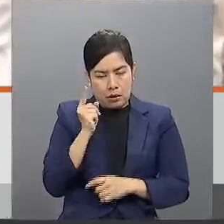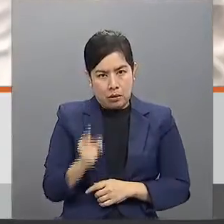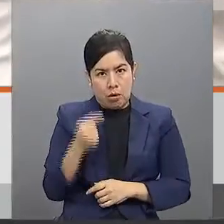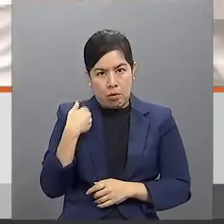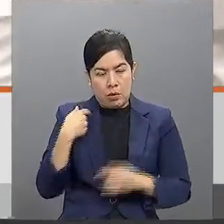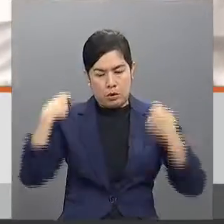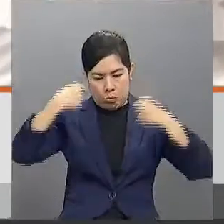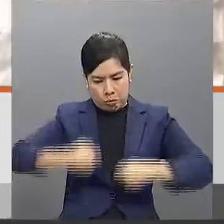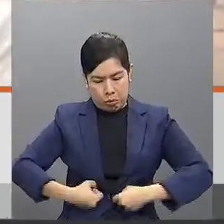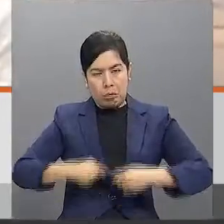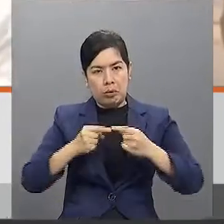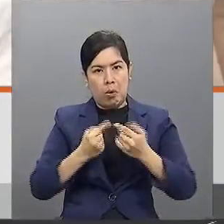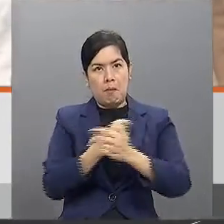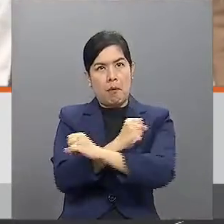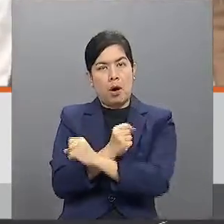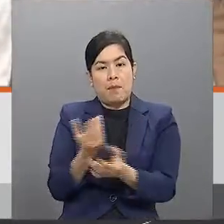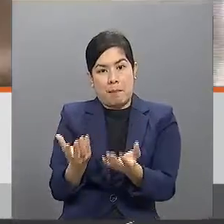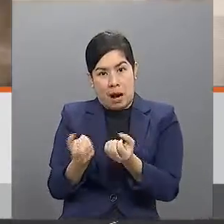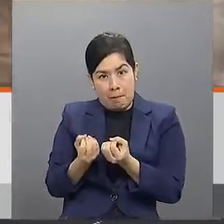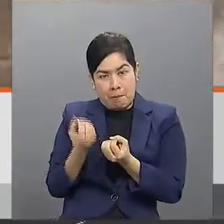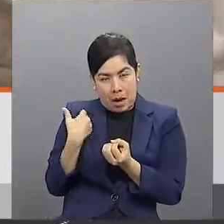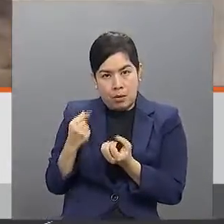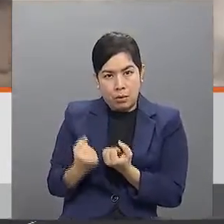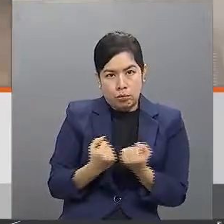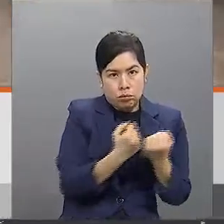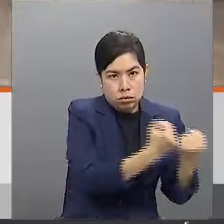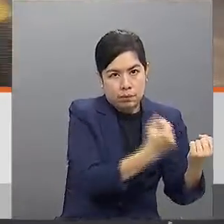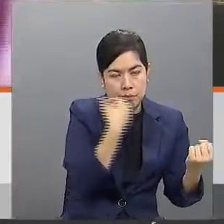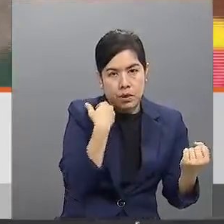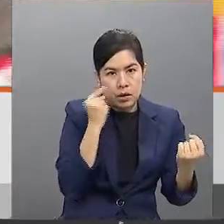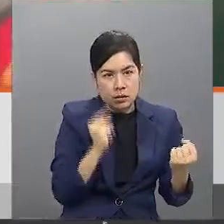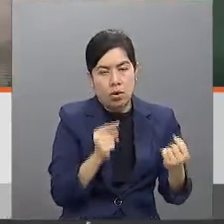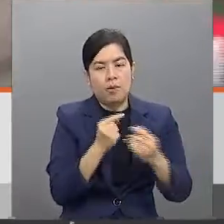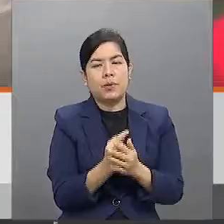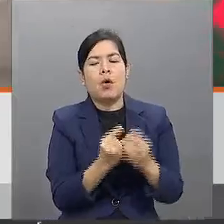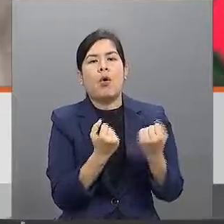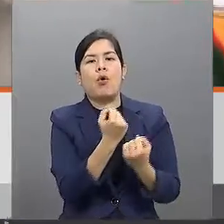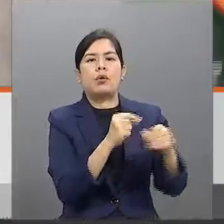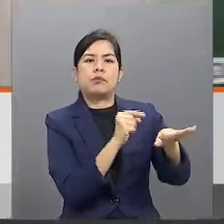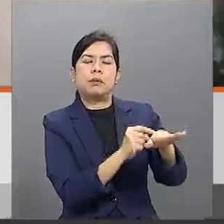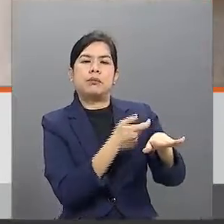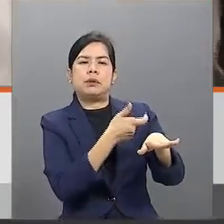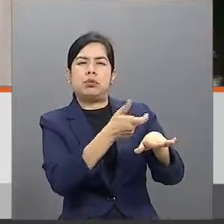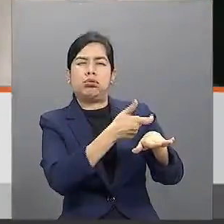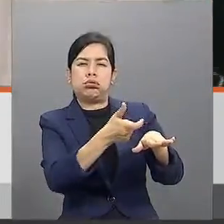แดนสุไหงโกลกจะต้องฉีดพ่นยาฆ่าเชื้อและตากแดดอย่างน้อย3วันจึงจะมารับรถกลับ